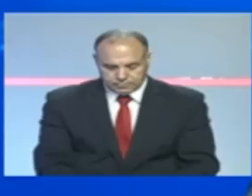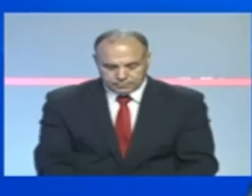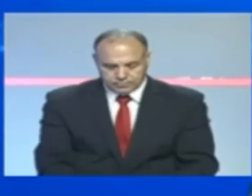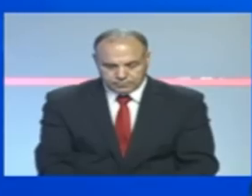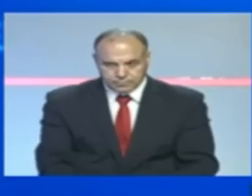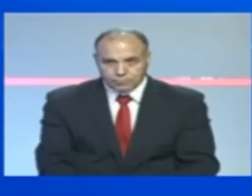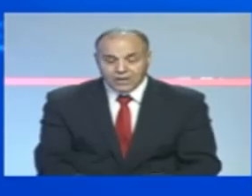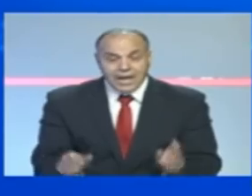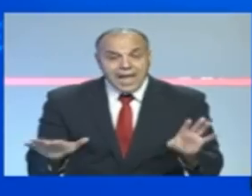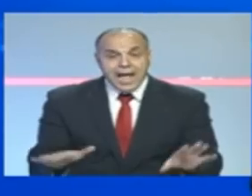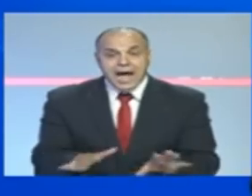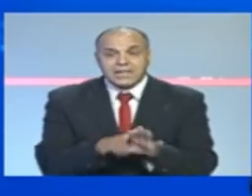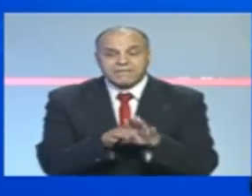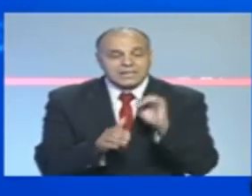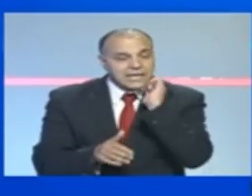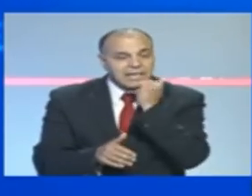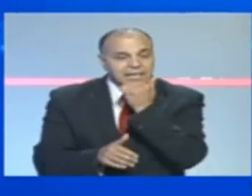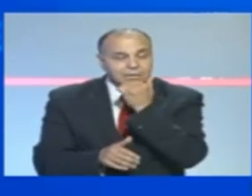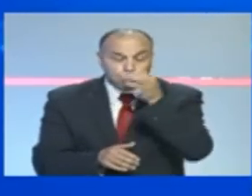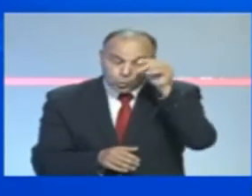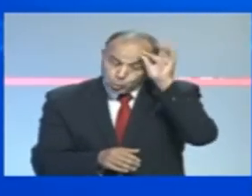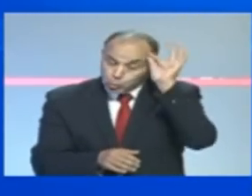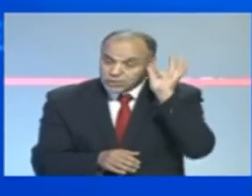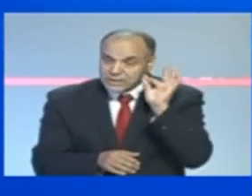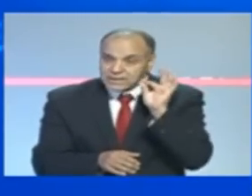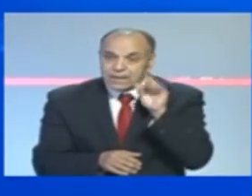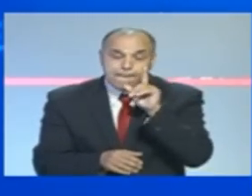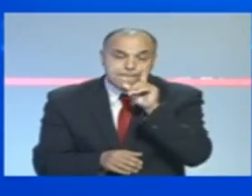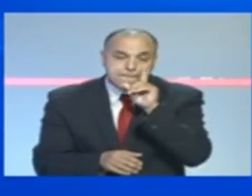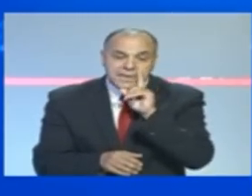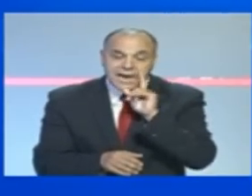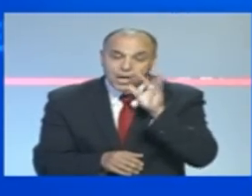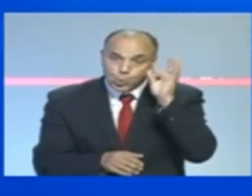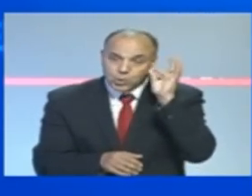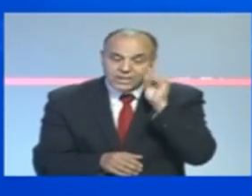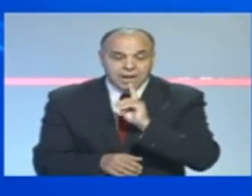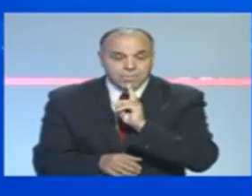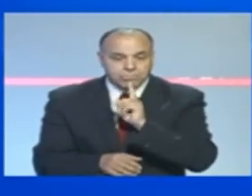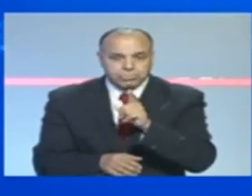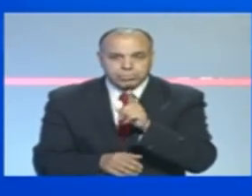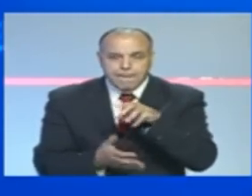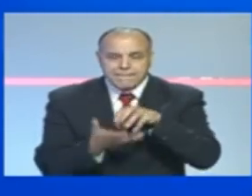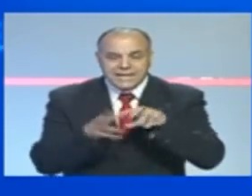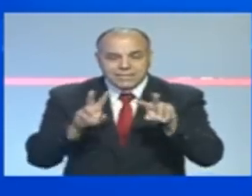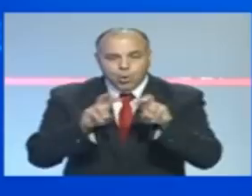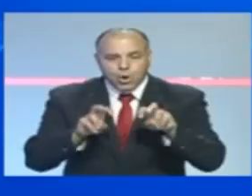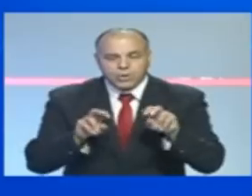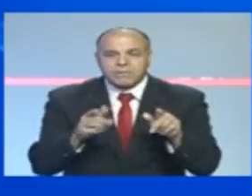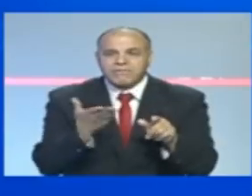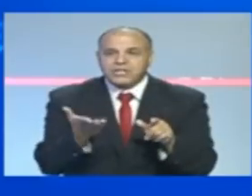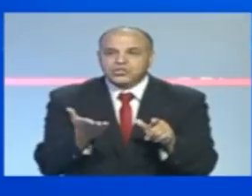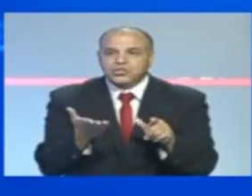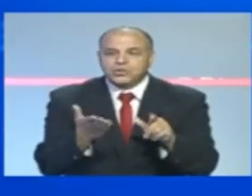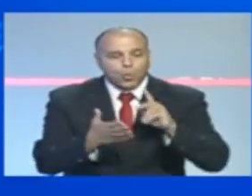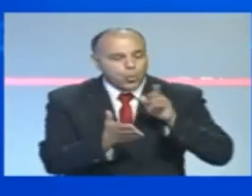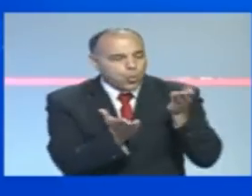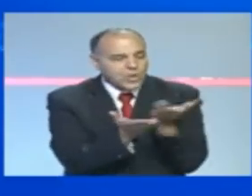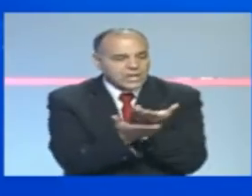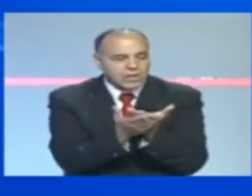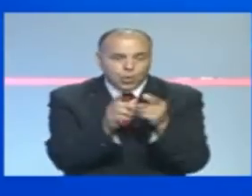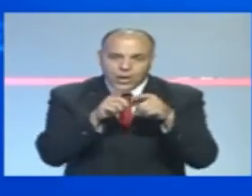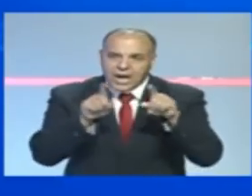واحتفل انا بالعيد الوطنيه للمراه اصدر مركز البحوث والدراسات والتوثيق والاعلام